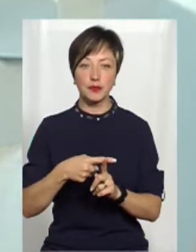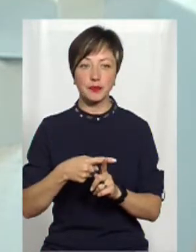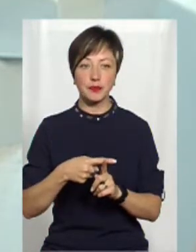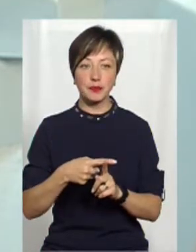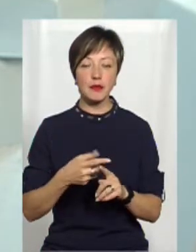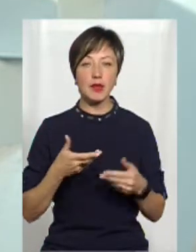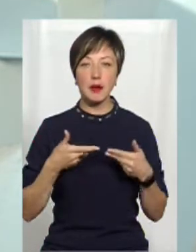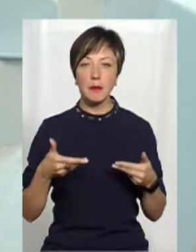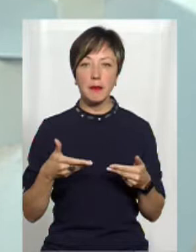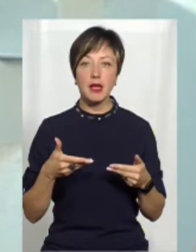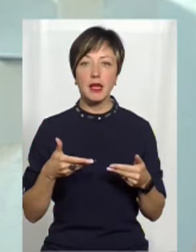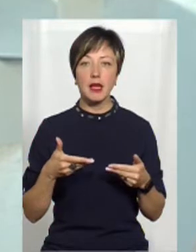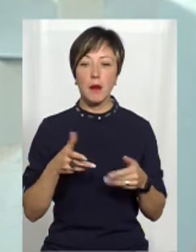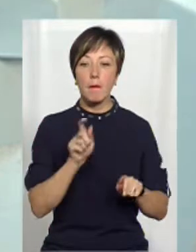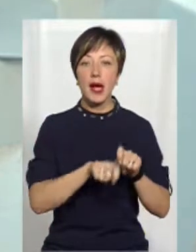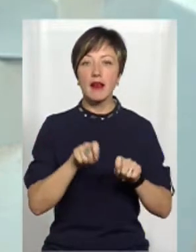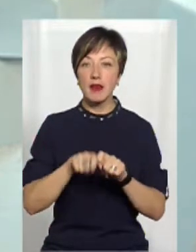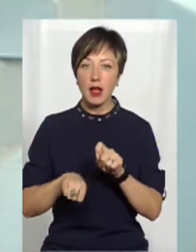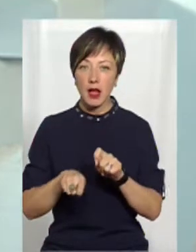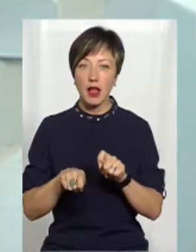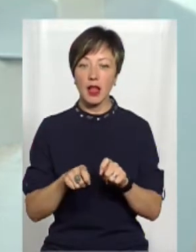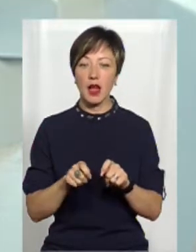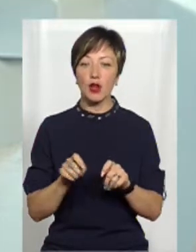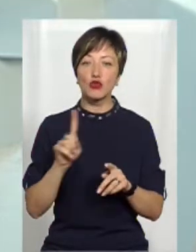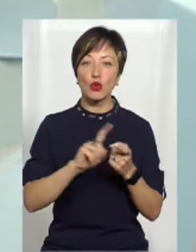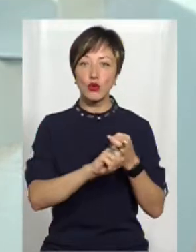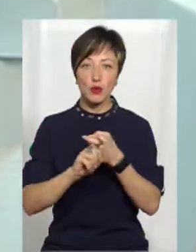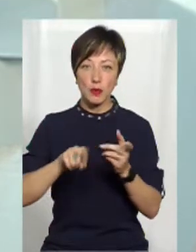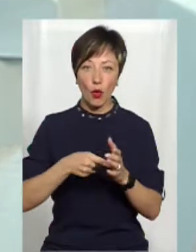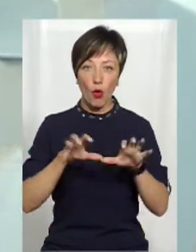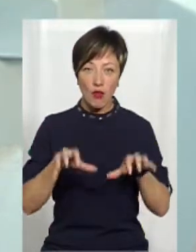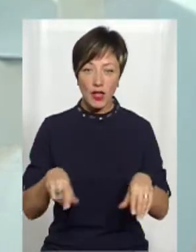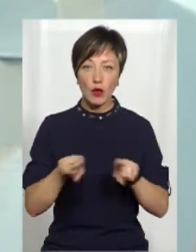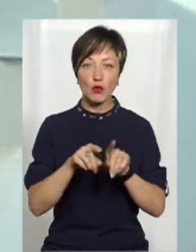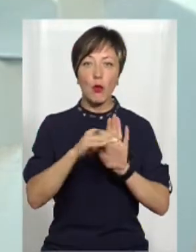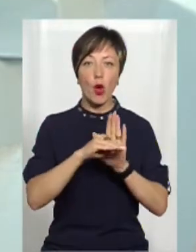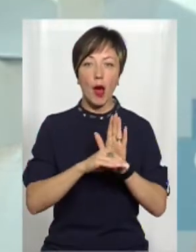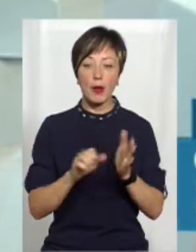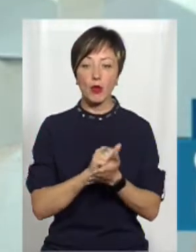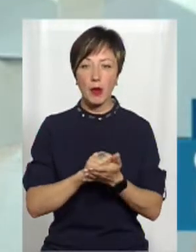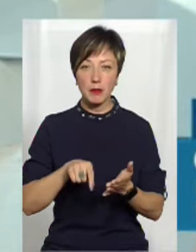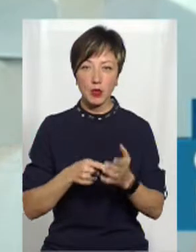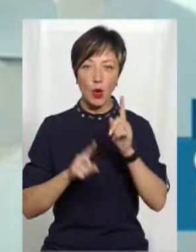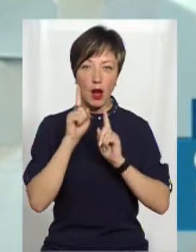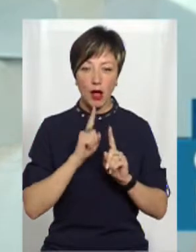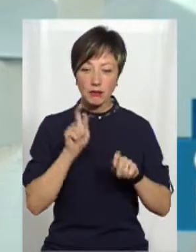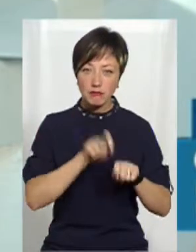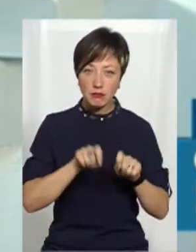ми не тільки моніторили взагалі, що стосується безпосередньо міського голови, ми моніторили також програмні такі документи міської ради, і вони